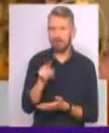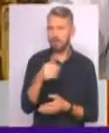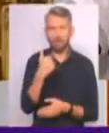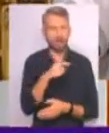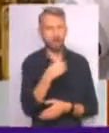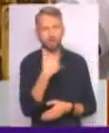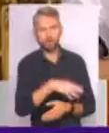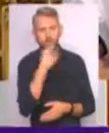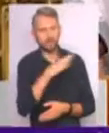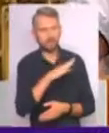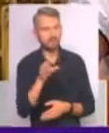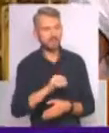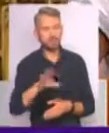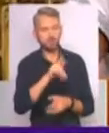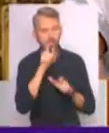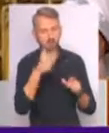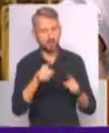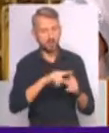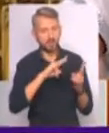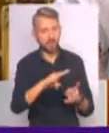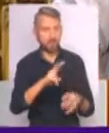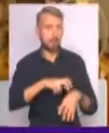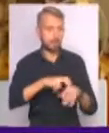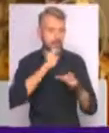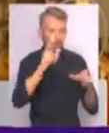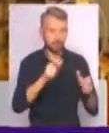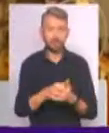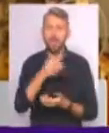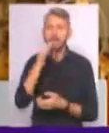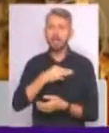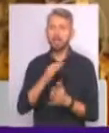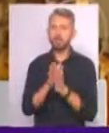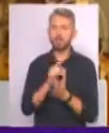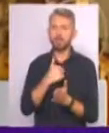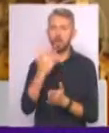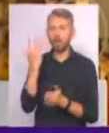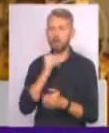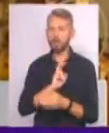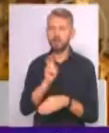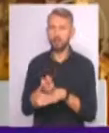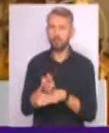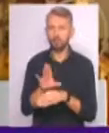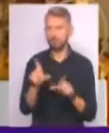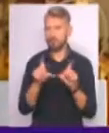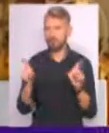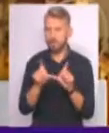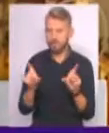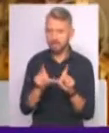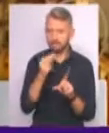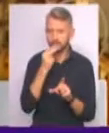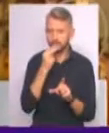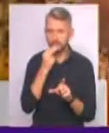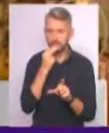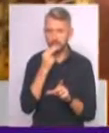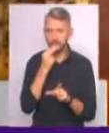вся Європа кричить, що це дуже вредно. Скажіть, будь ласка, от я коли заходжу в крамницю продуктову, я